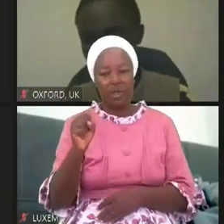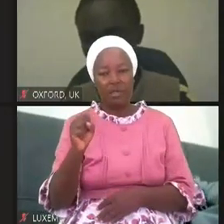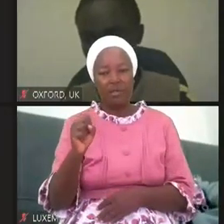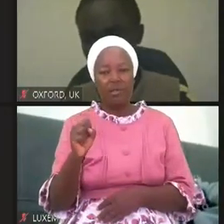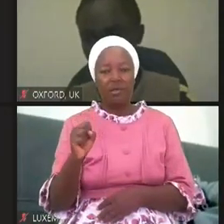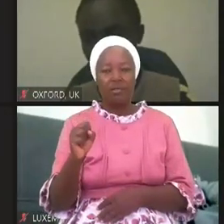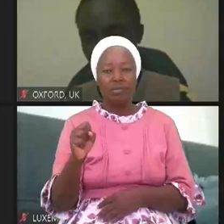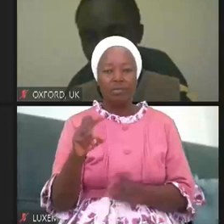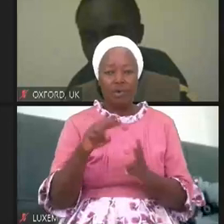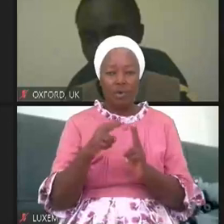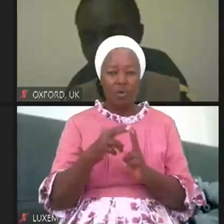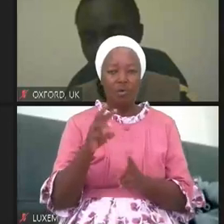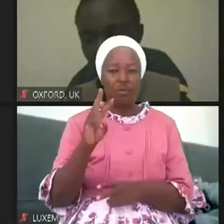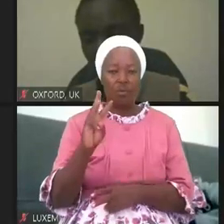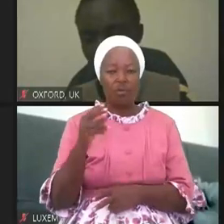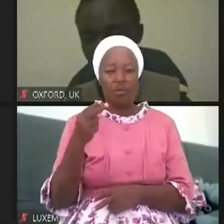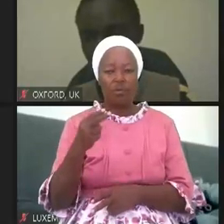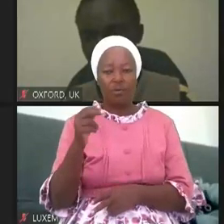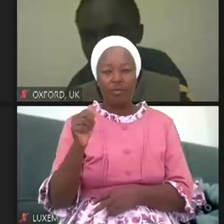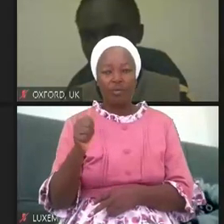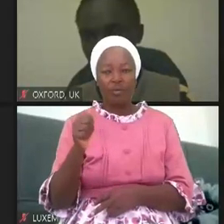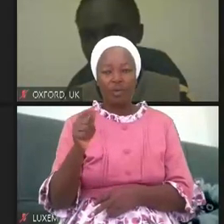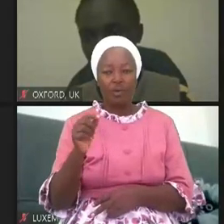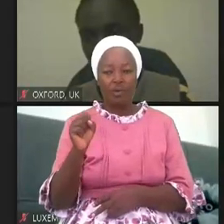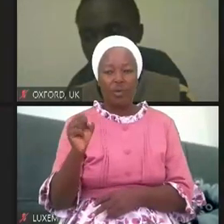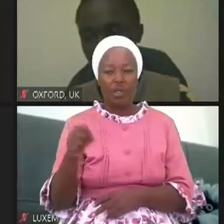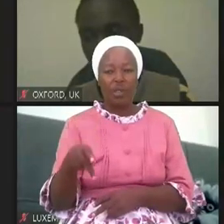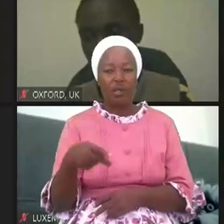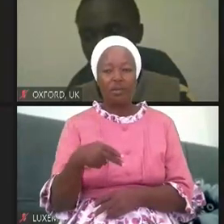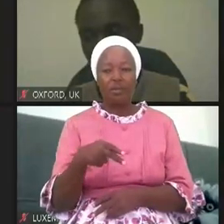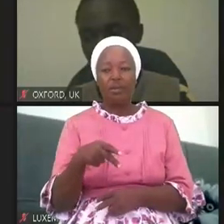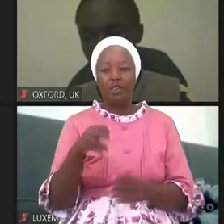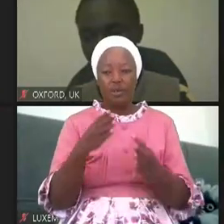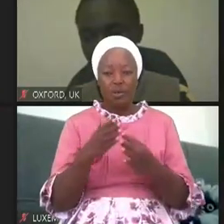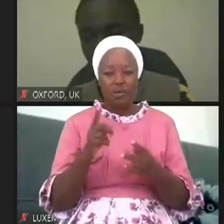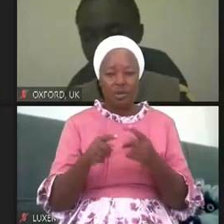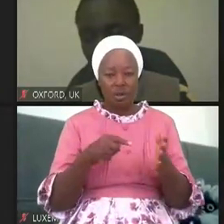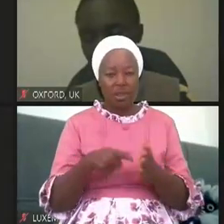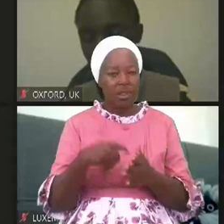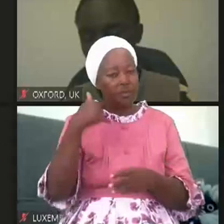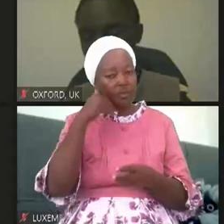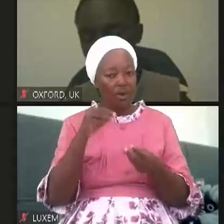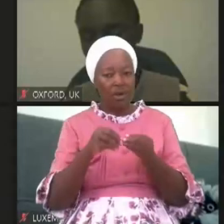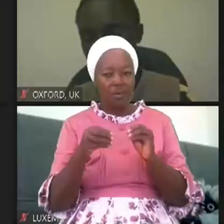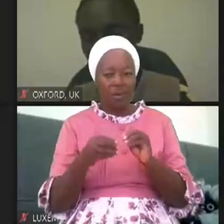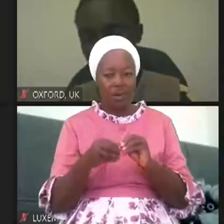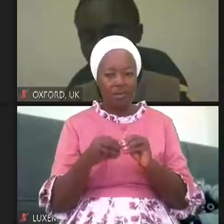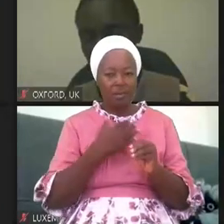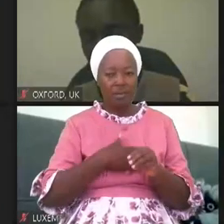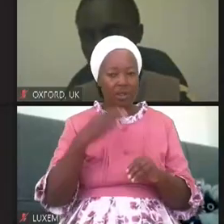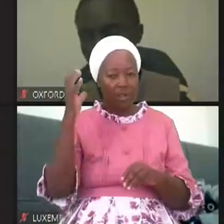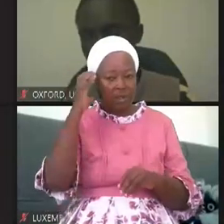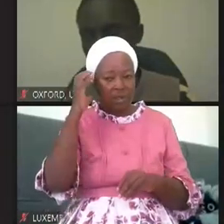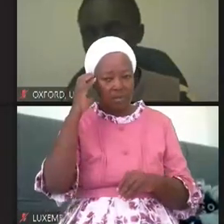Ou bien par WhatsApp. Ou bien vous pouvez noter ce numéro. Écoutez attentivement.